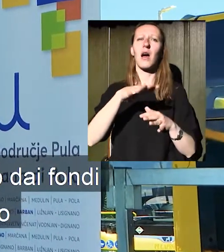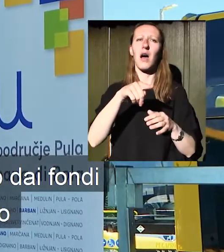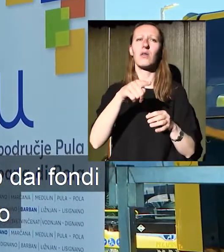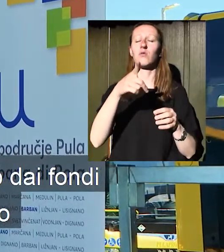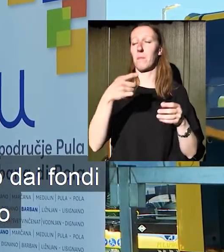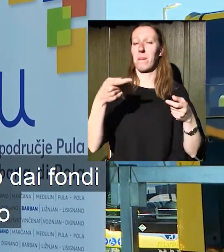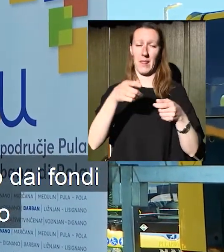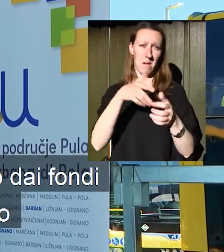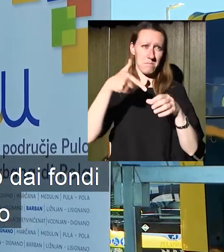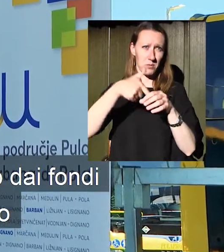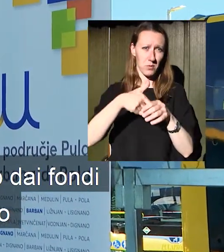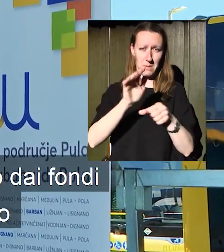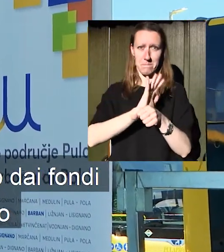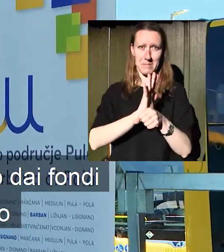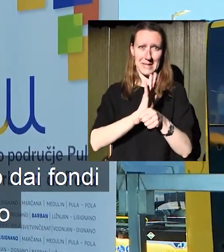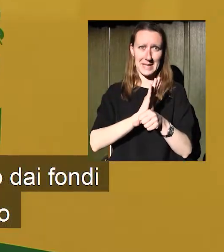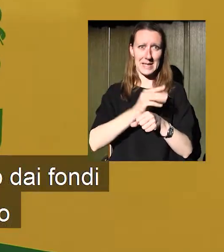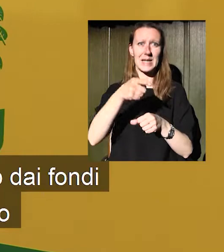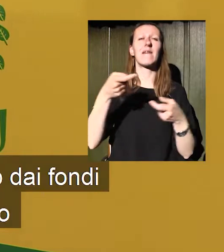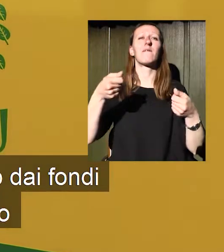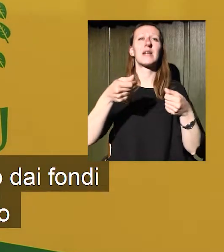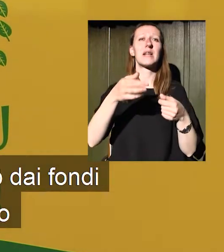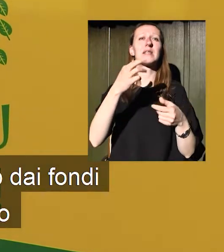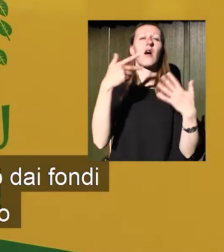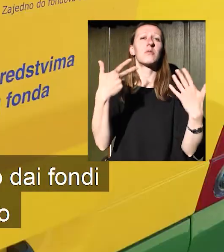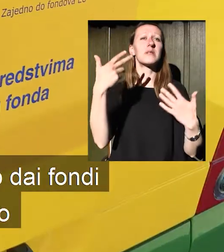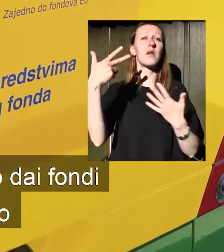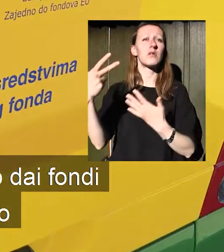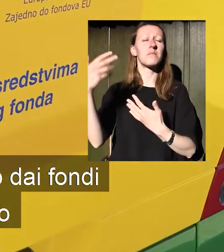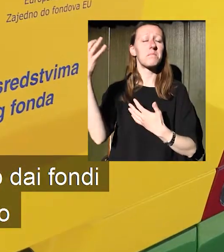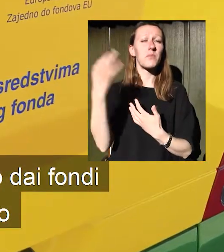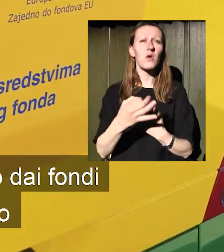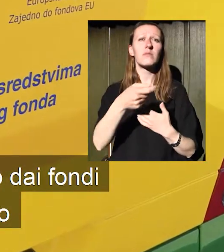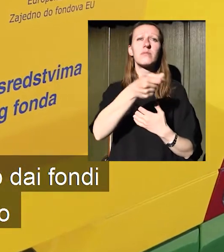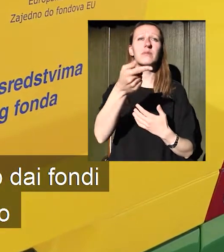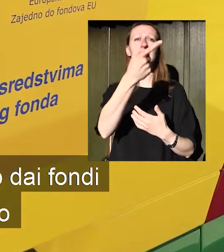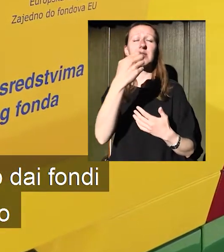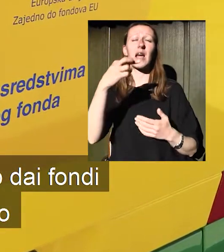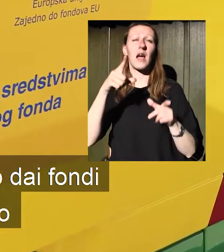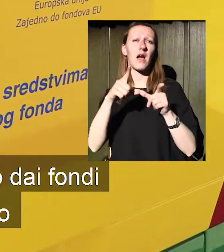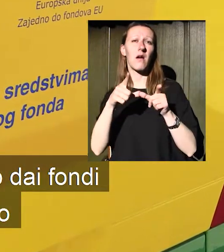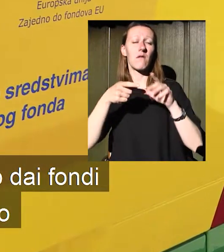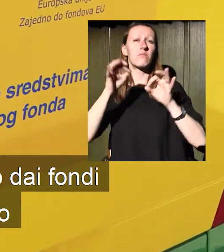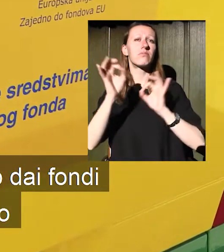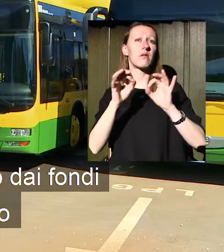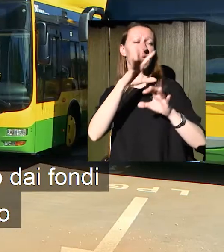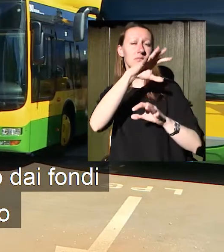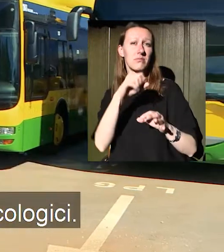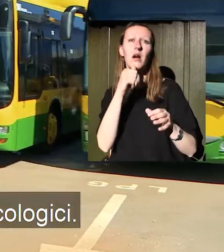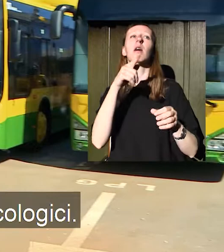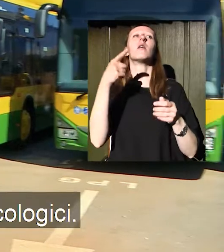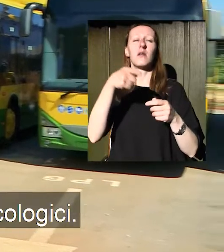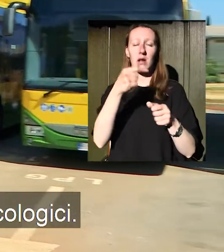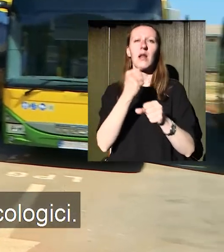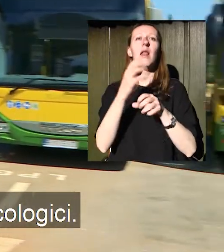izgradnje punionice stlačenim prirodnim plinom financiran je s 88% sredstava povučenih iz europskih fondova, te smo u sklopu